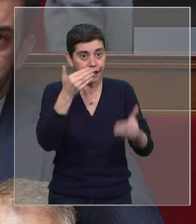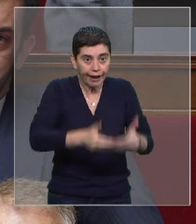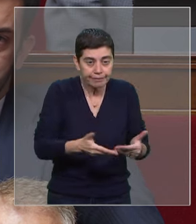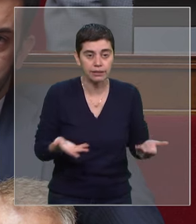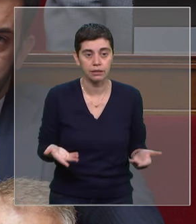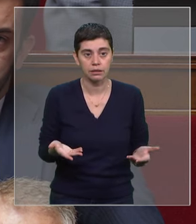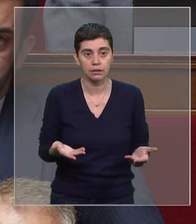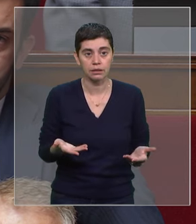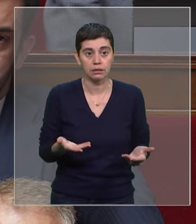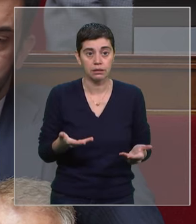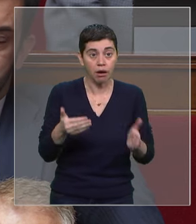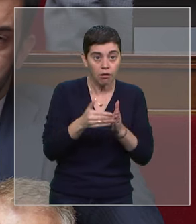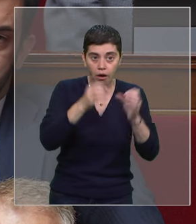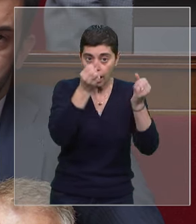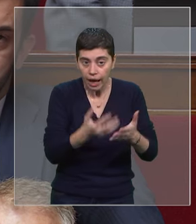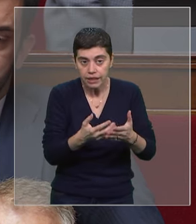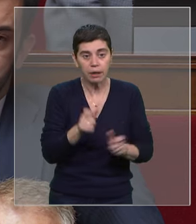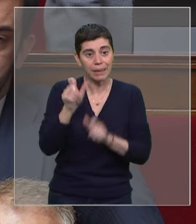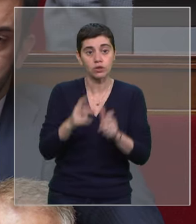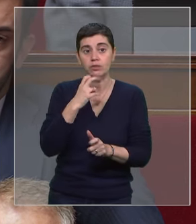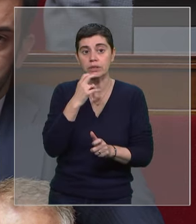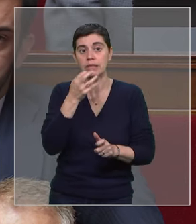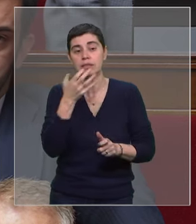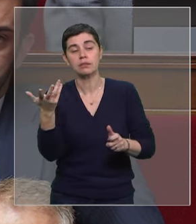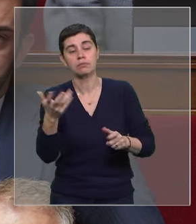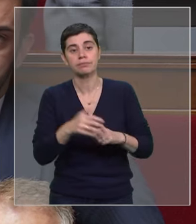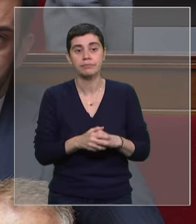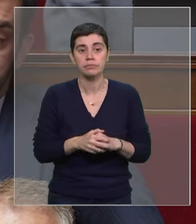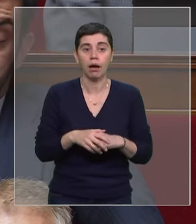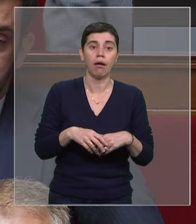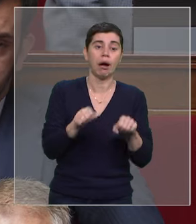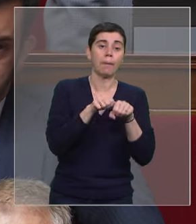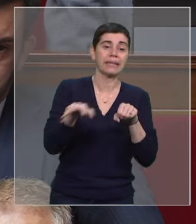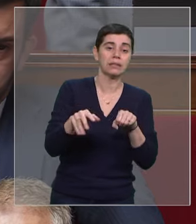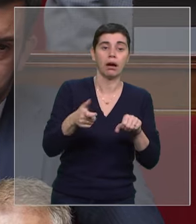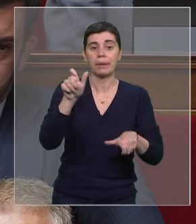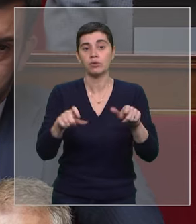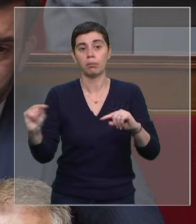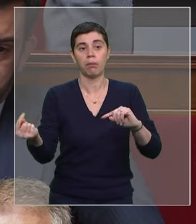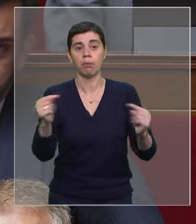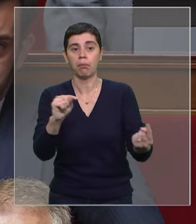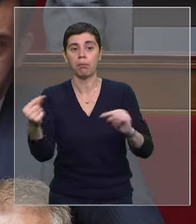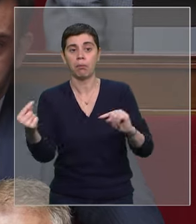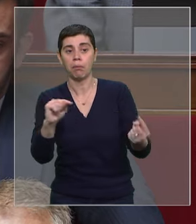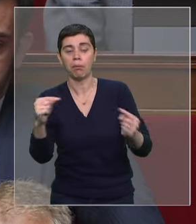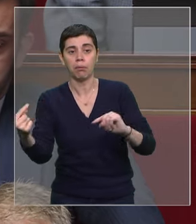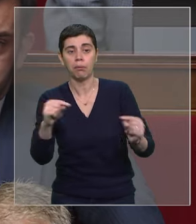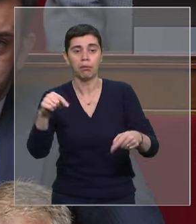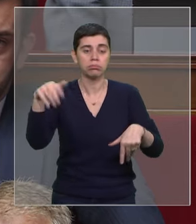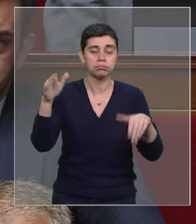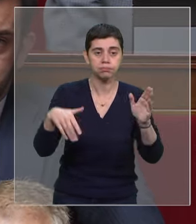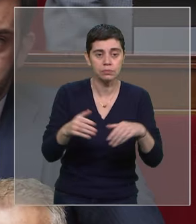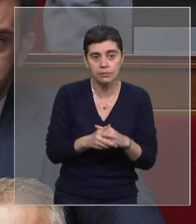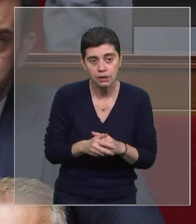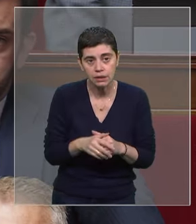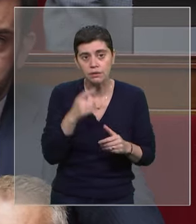chaque attaque aussi, nos compatriotes assistent aux diversions médiatiques et politiques. Non, la question n'est pas